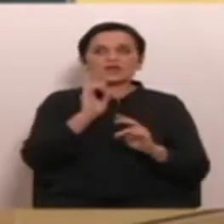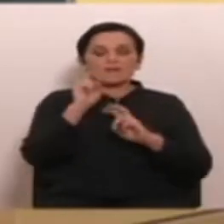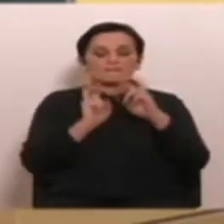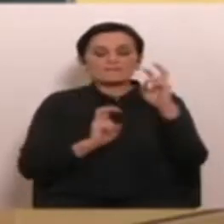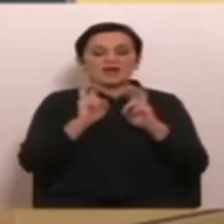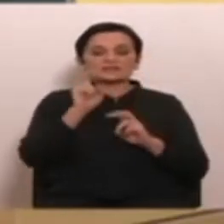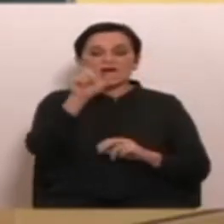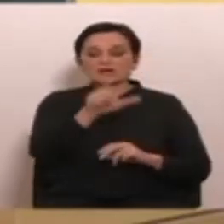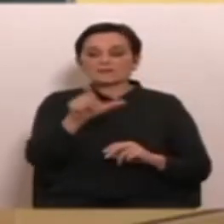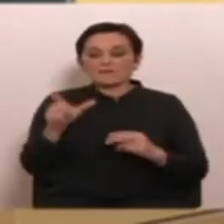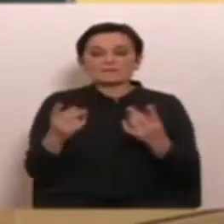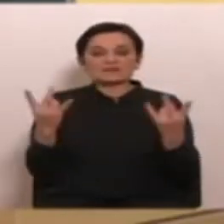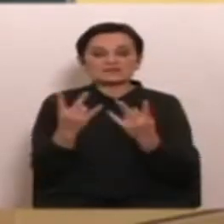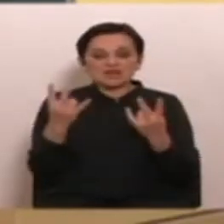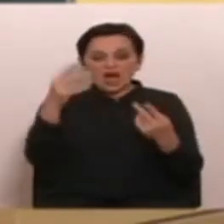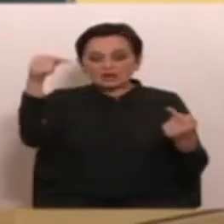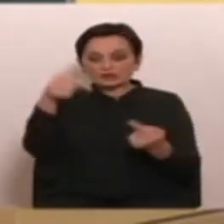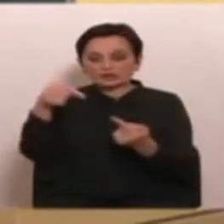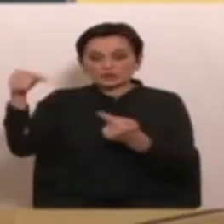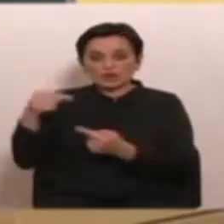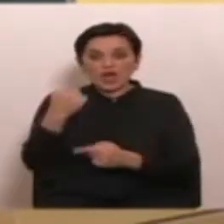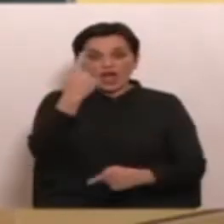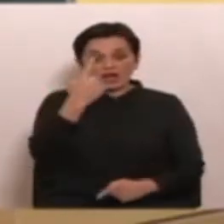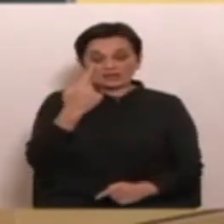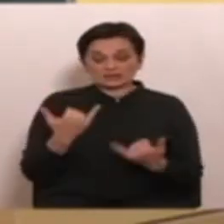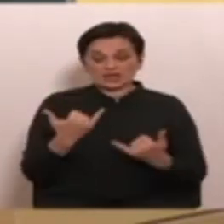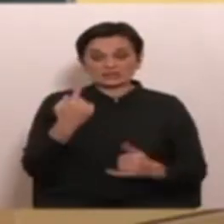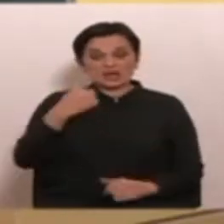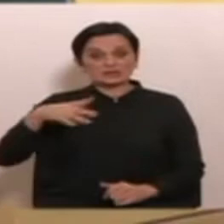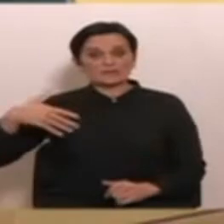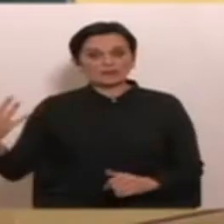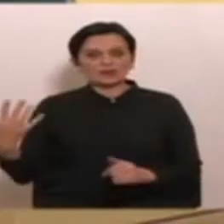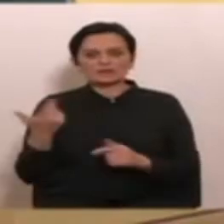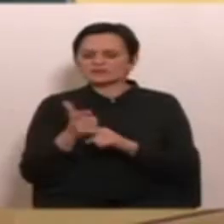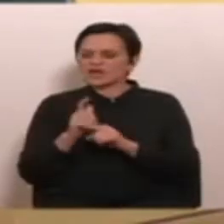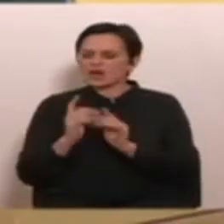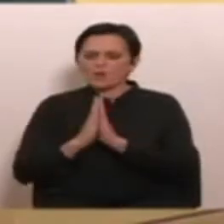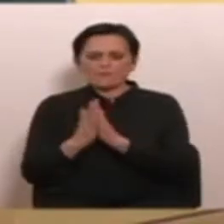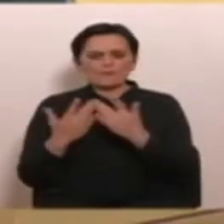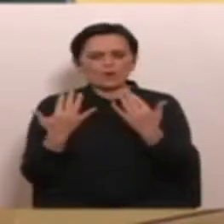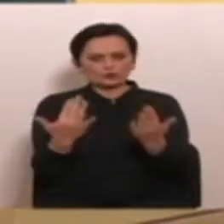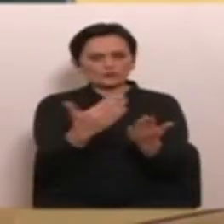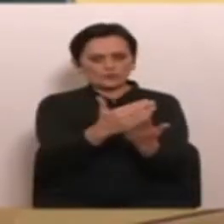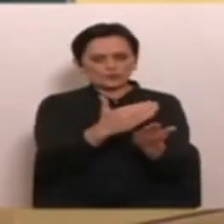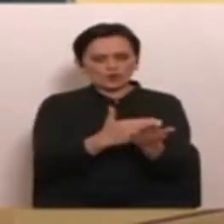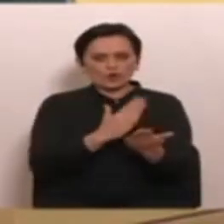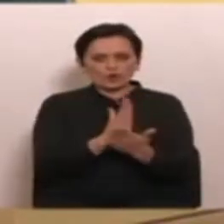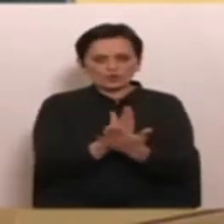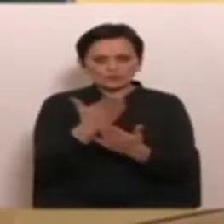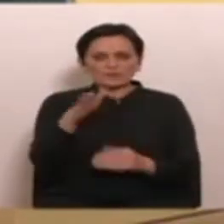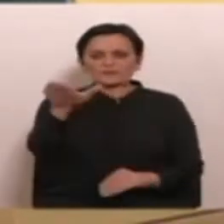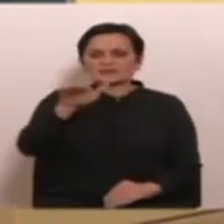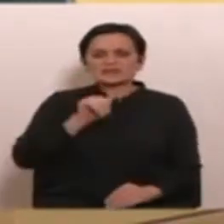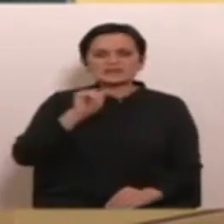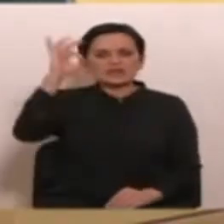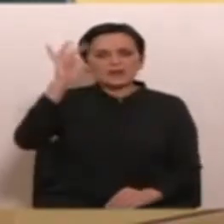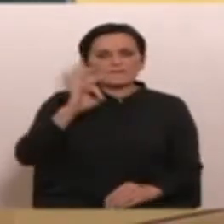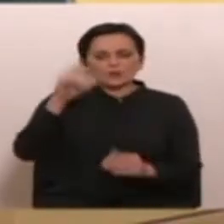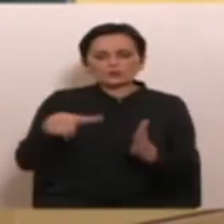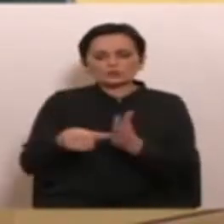საჭიროებებზე. რადგან დღეს ერთის მხრივ გვაქვს ძალიან მოთხოვნადი პროგრამები, მე უკვე ვახსენე სესხის პროცენტის